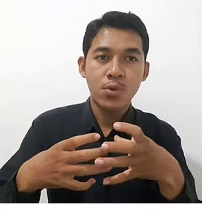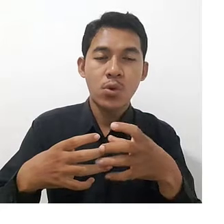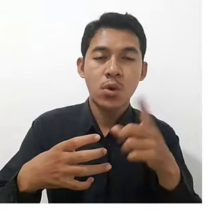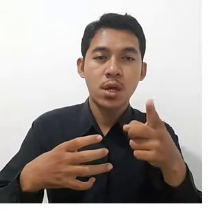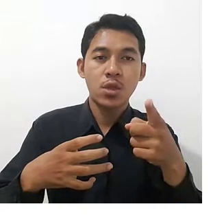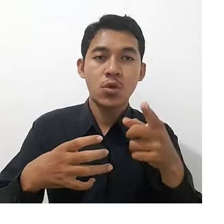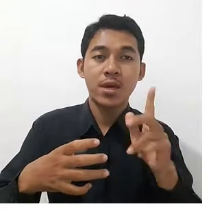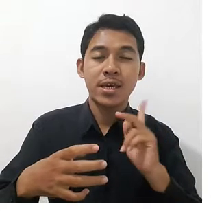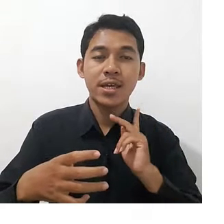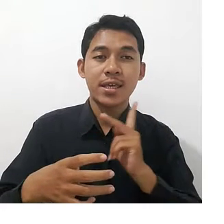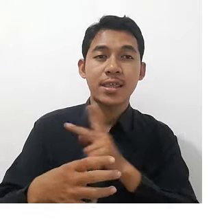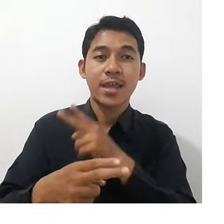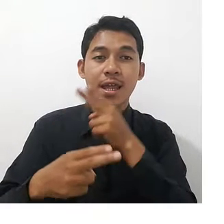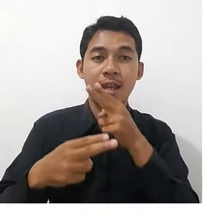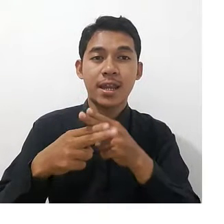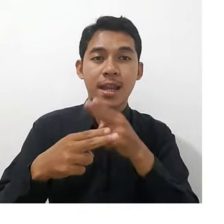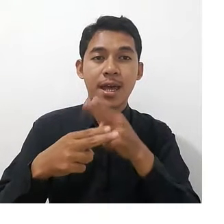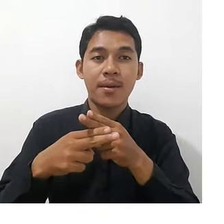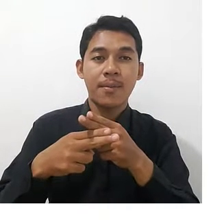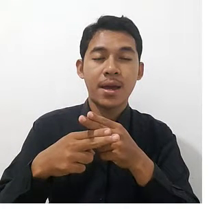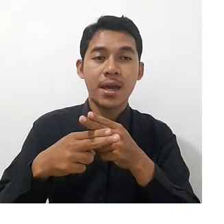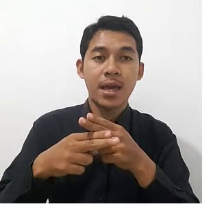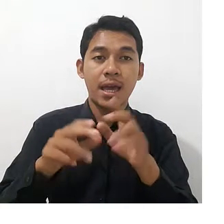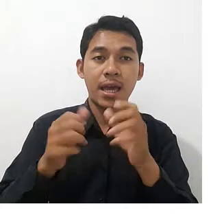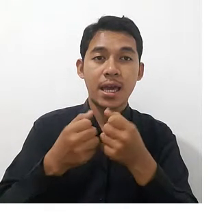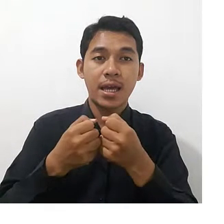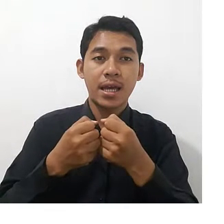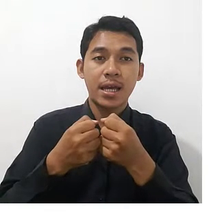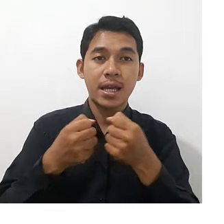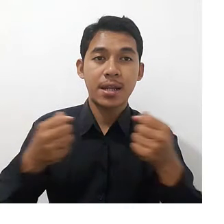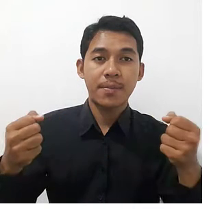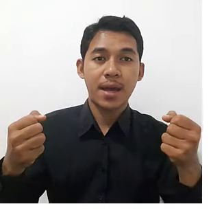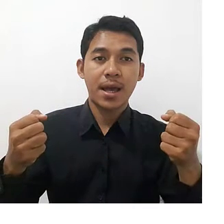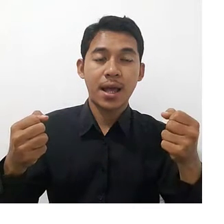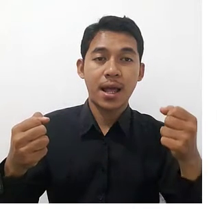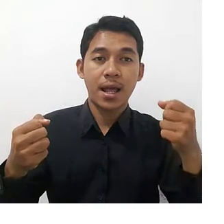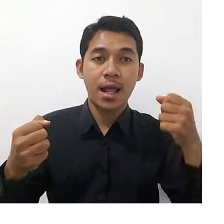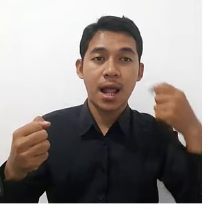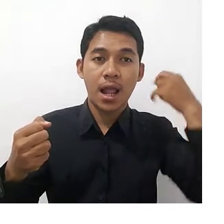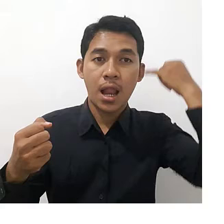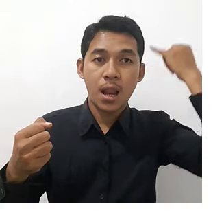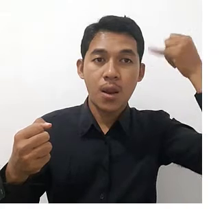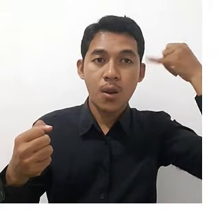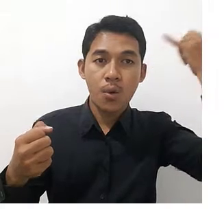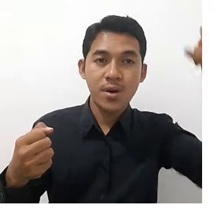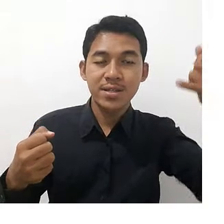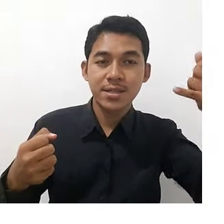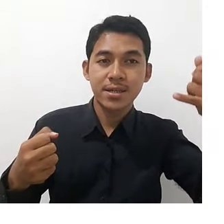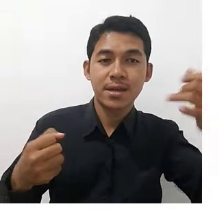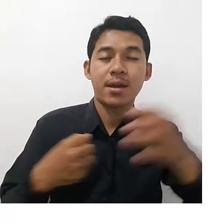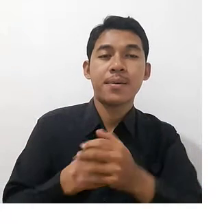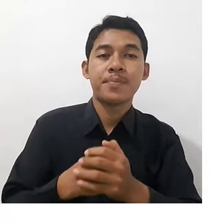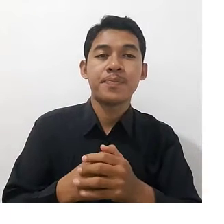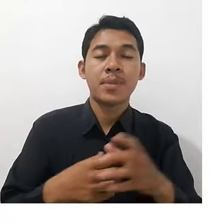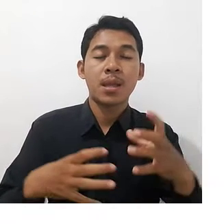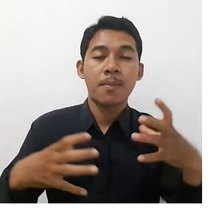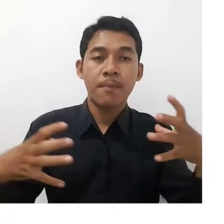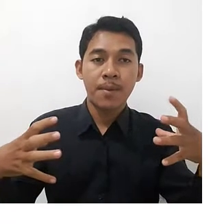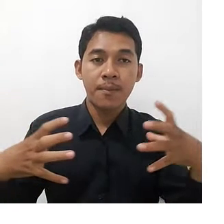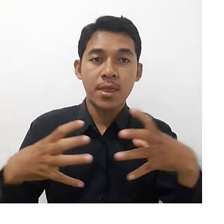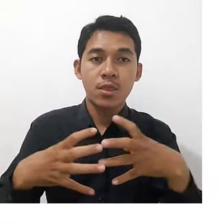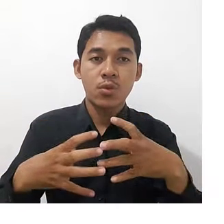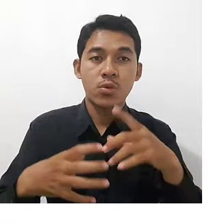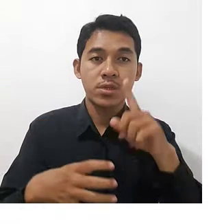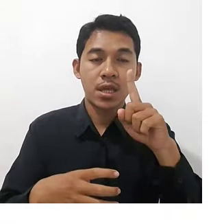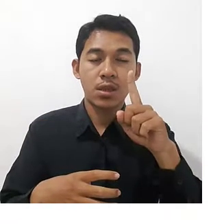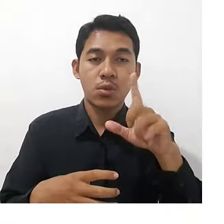itu kita namakan sebagai gerbang logika. Jadi efek dari komponen pasif dan aktif itu membentuk suatu